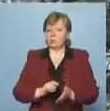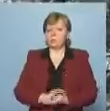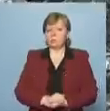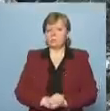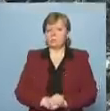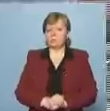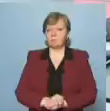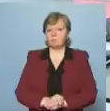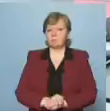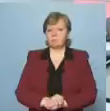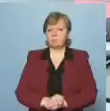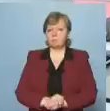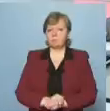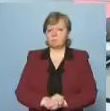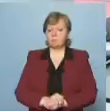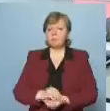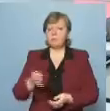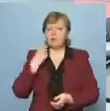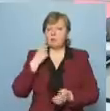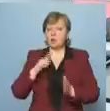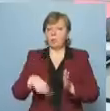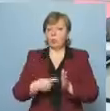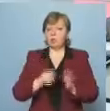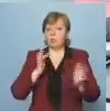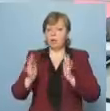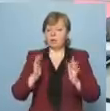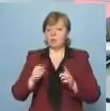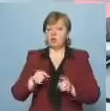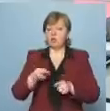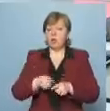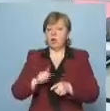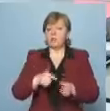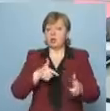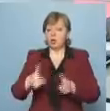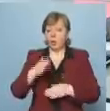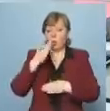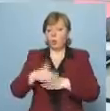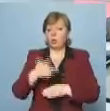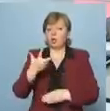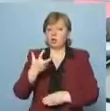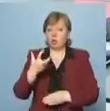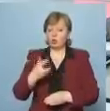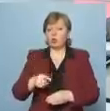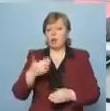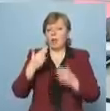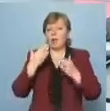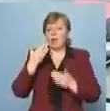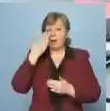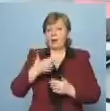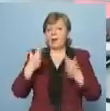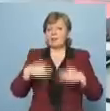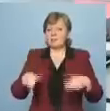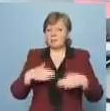Удмуртия». Между тем, в сарапульском лесничестве в этом году заготовили около 300 лесных новогодних красавиц. Это почти в два